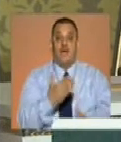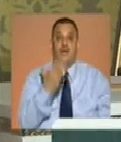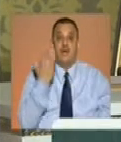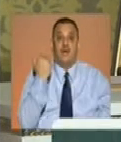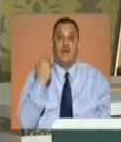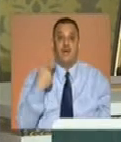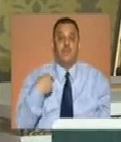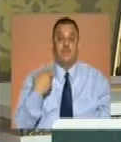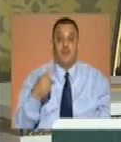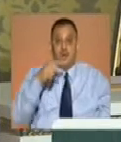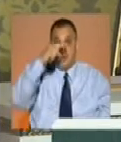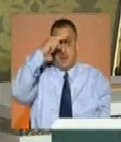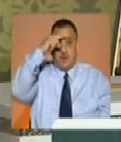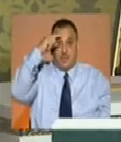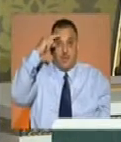نقدر